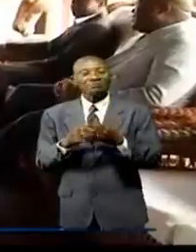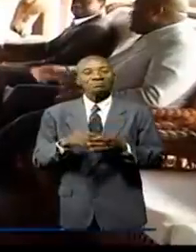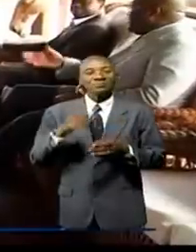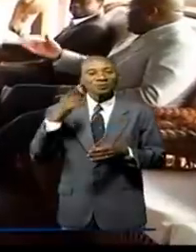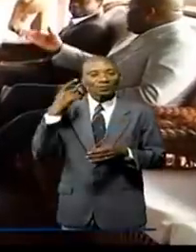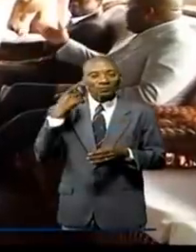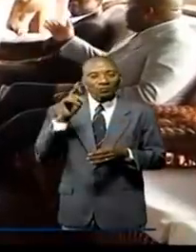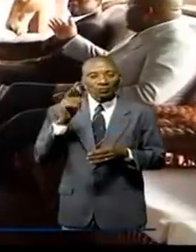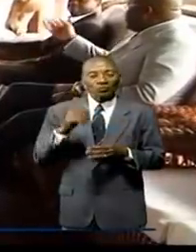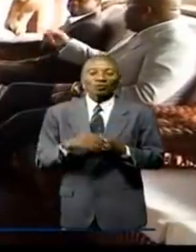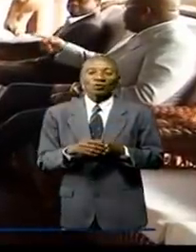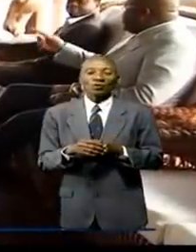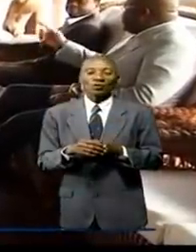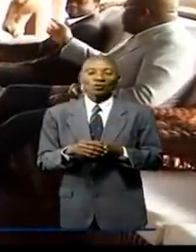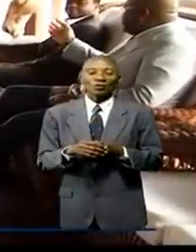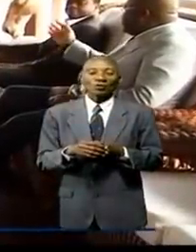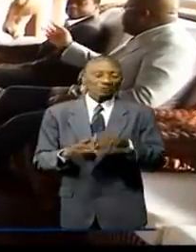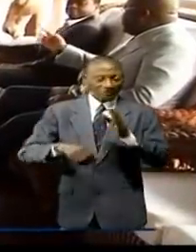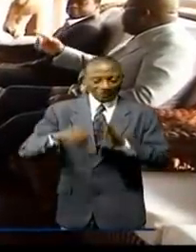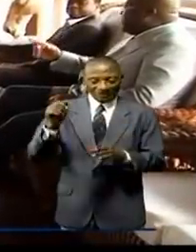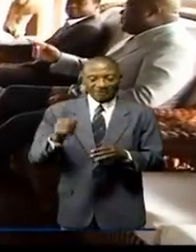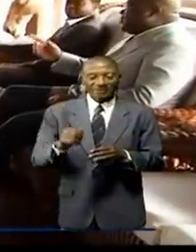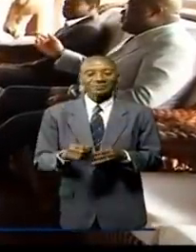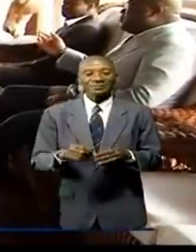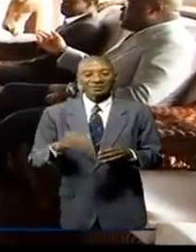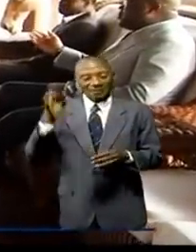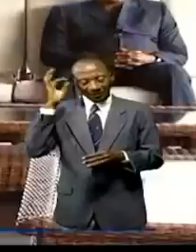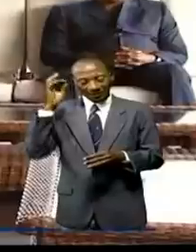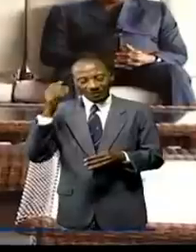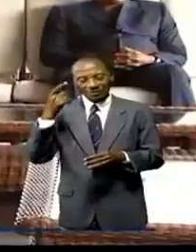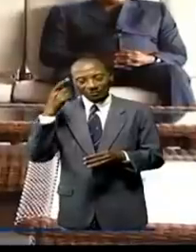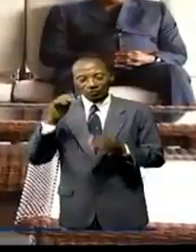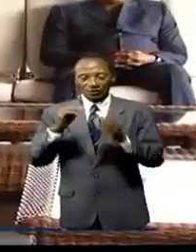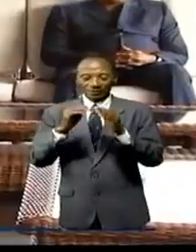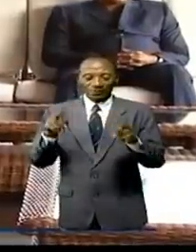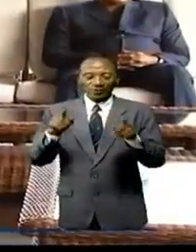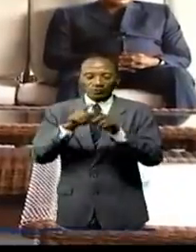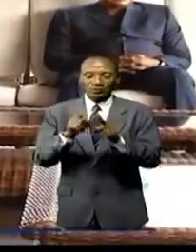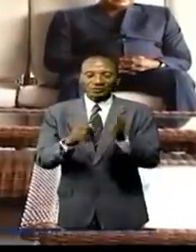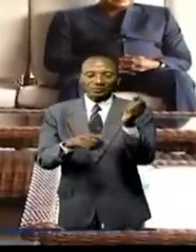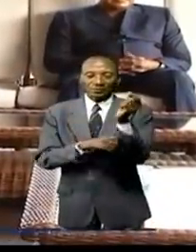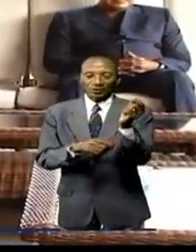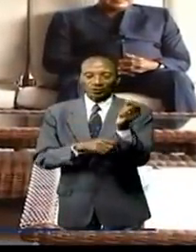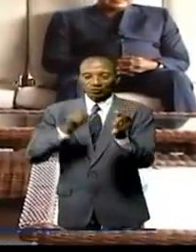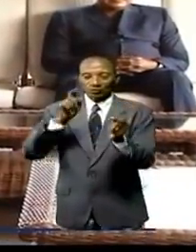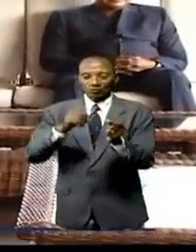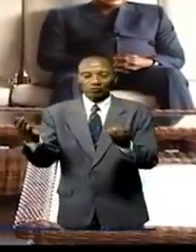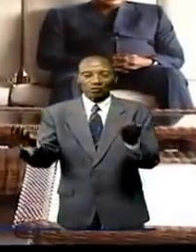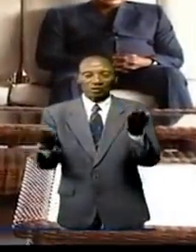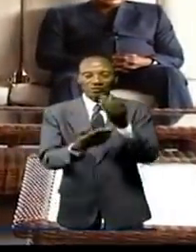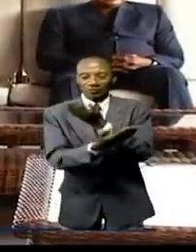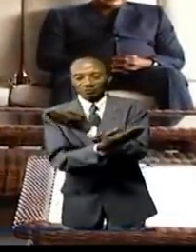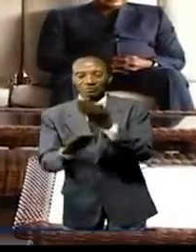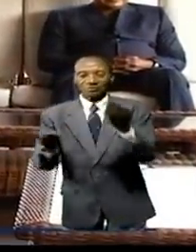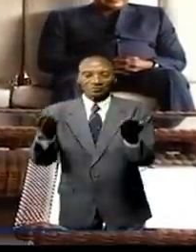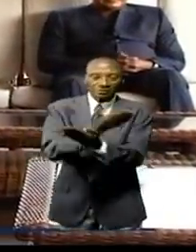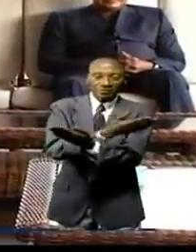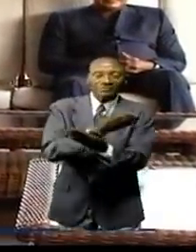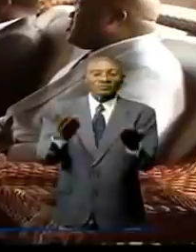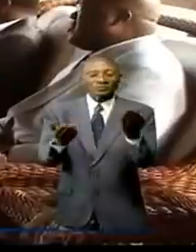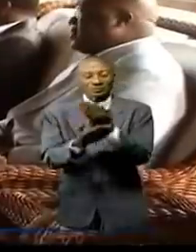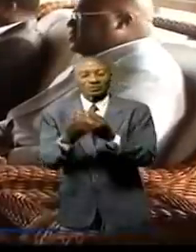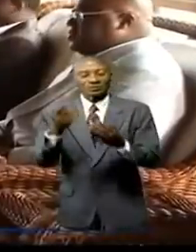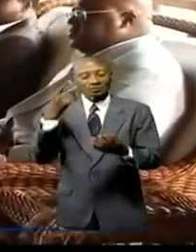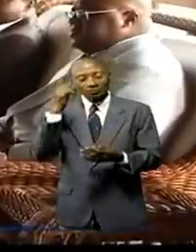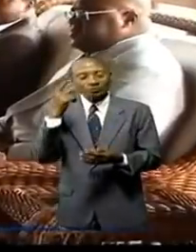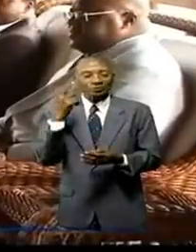leurs frontières communes, permettant ainsi la libre circulation des personnes et des biens. Ils ont appuyé la volonté